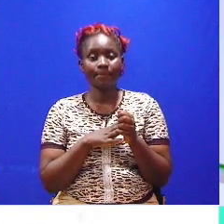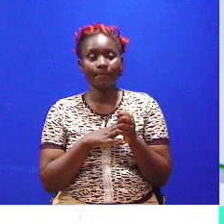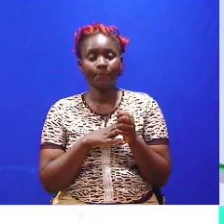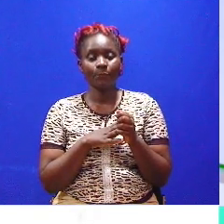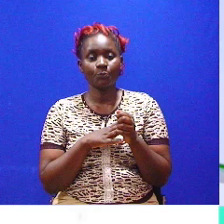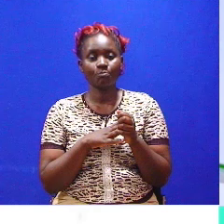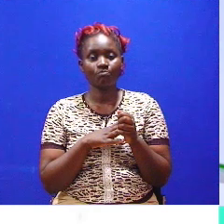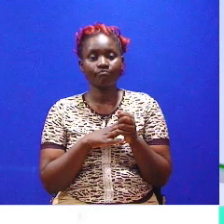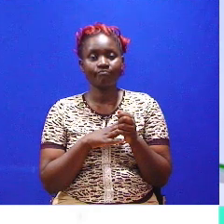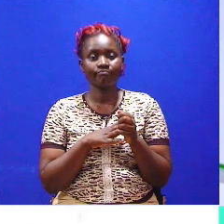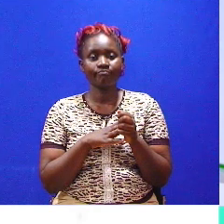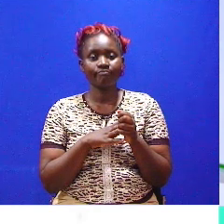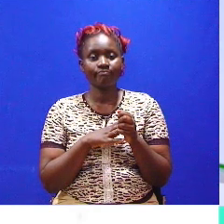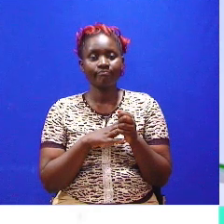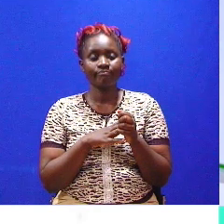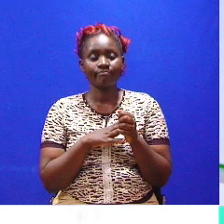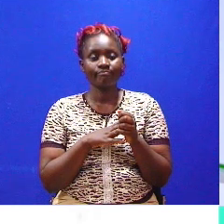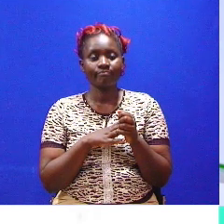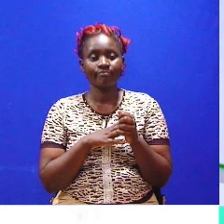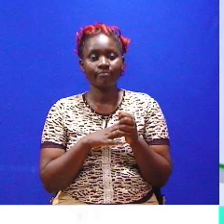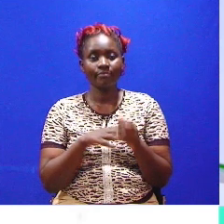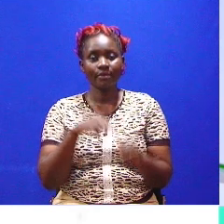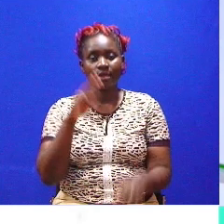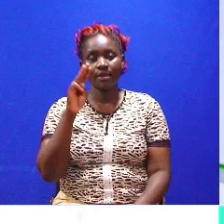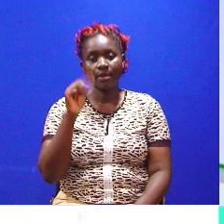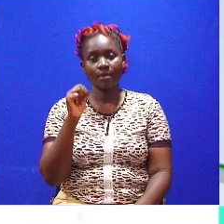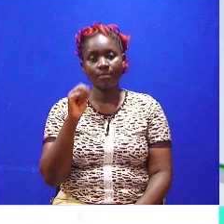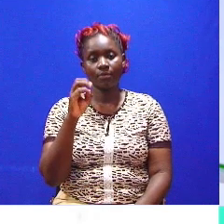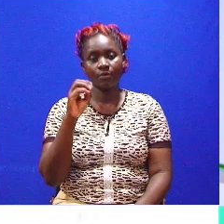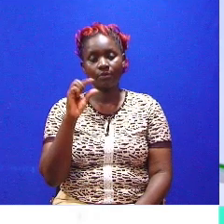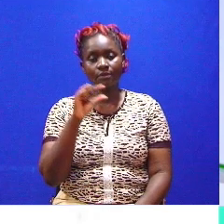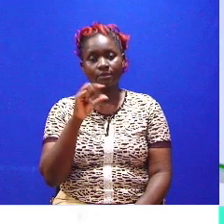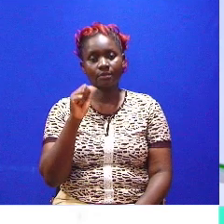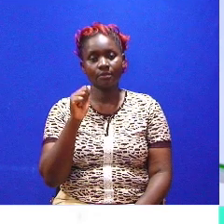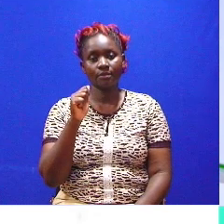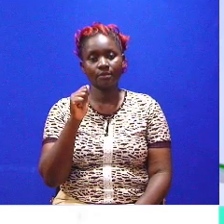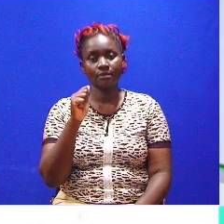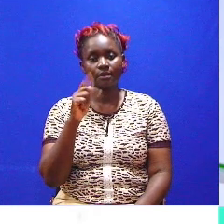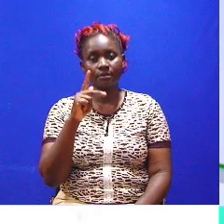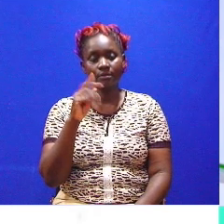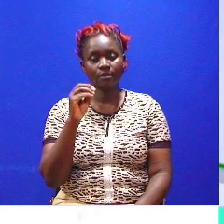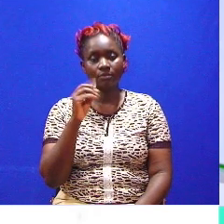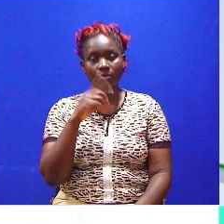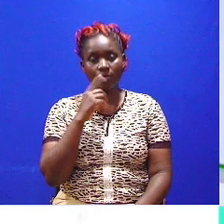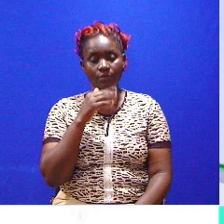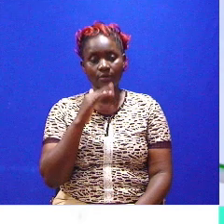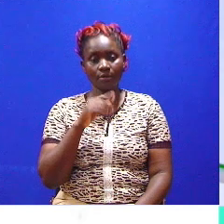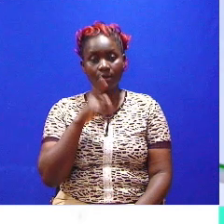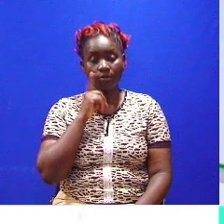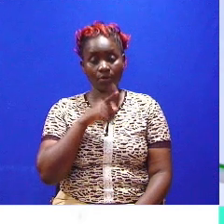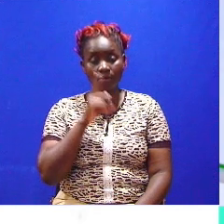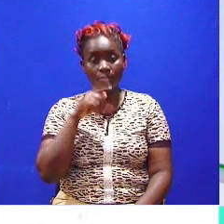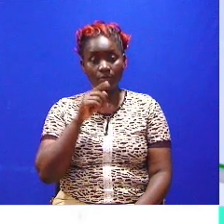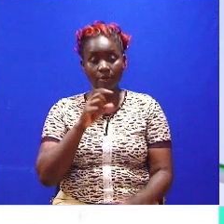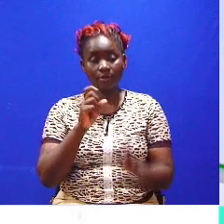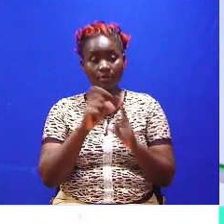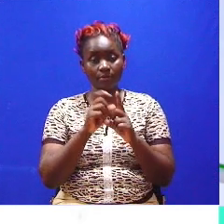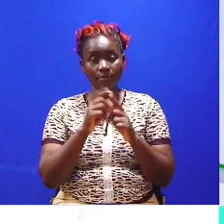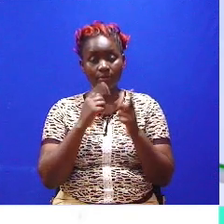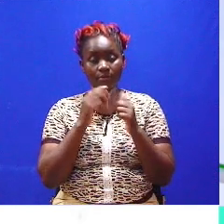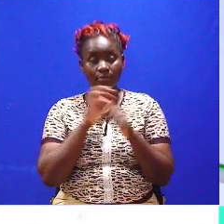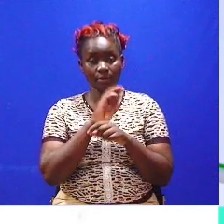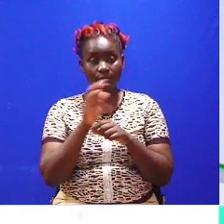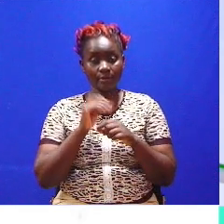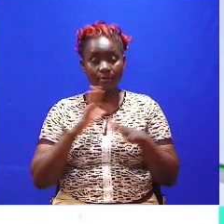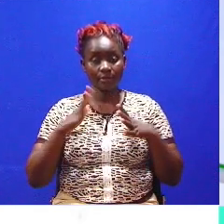kya asomorai Charles moga aka wabono uywe kiyama kia Ford Kenya wano agi keirie engane yona waigo kuburia